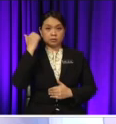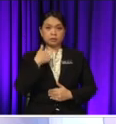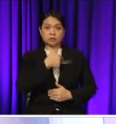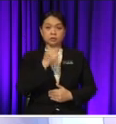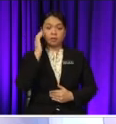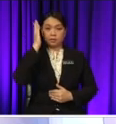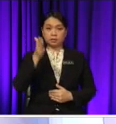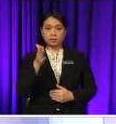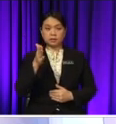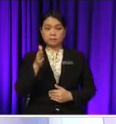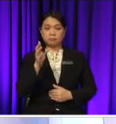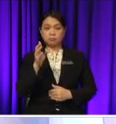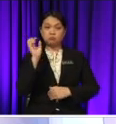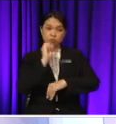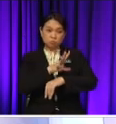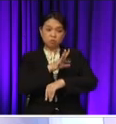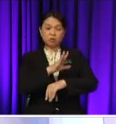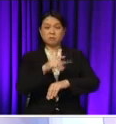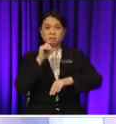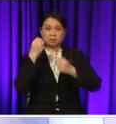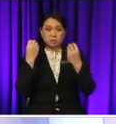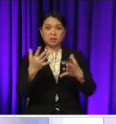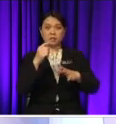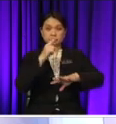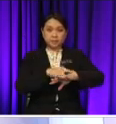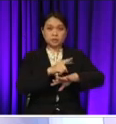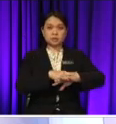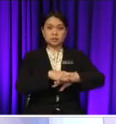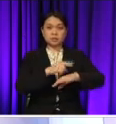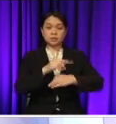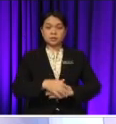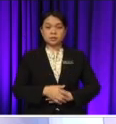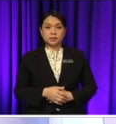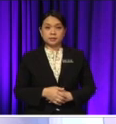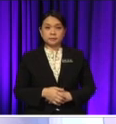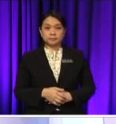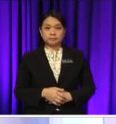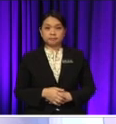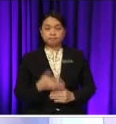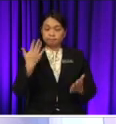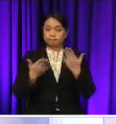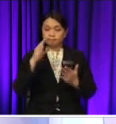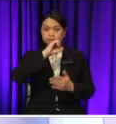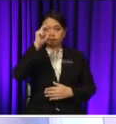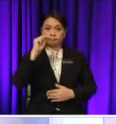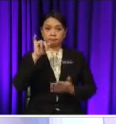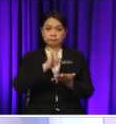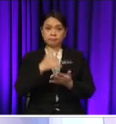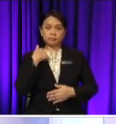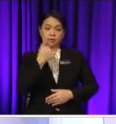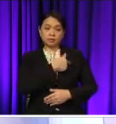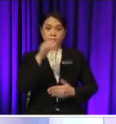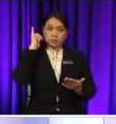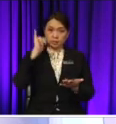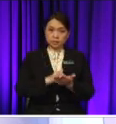membagikan lebih banyak masukkan di satu-satu soal dan itu Mungkin soal yang kita yakin beda jauh tuh kita gunakan masih yang